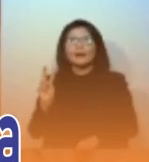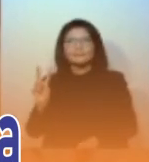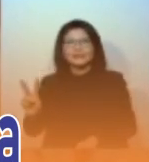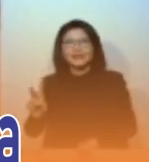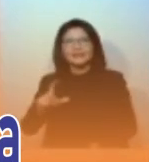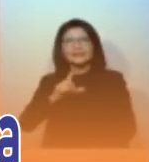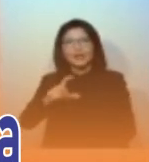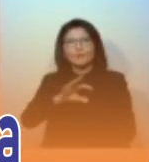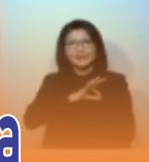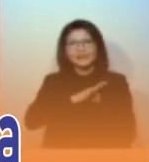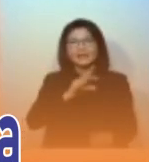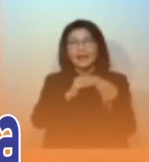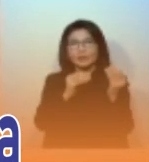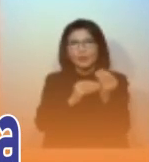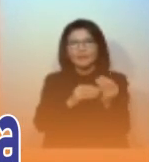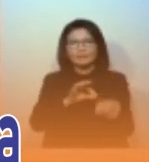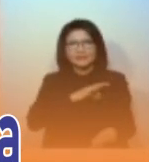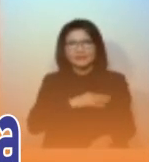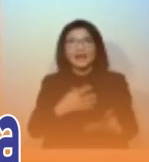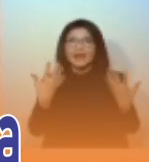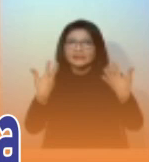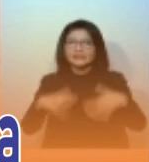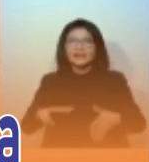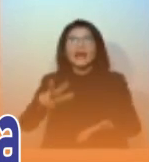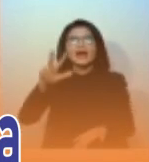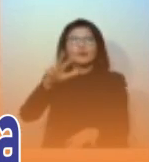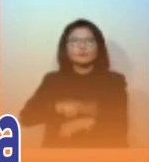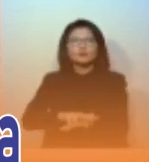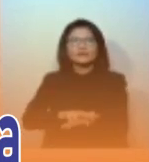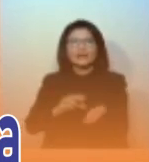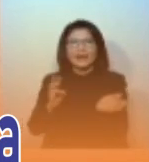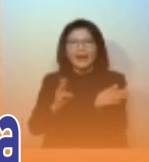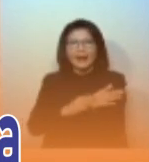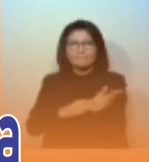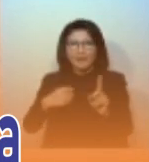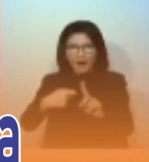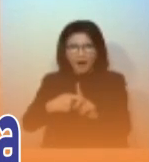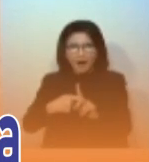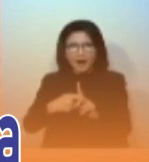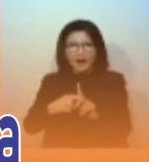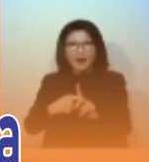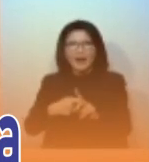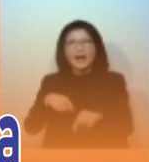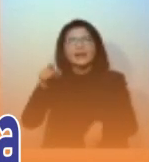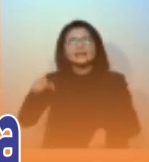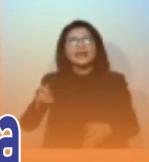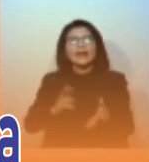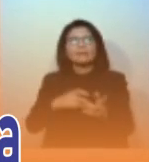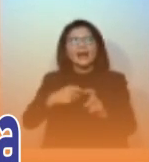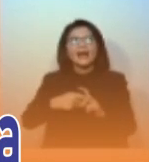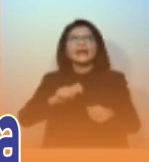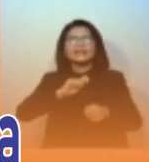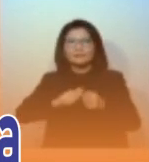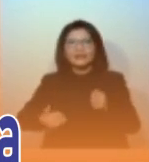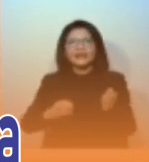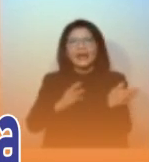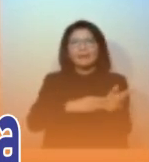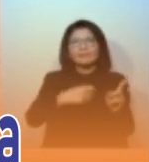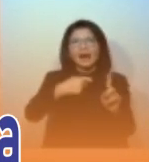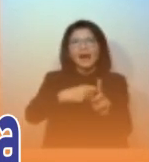calon wakil presiden. Sesudah keputusan MK. Dan kemudian di MK dibentuk